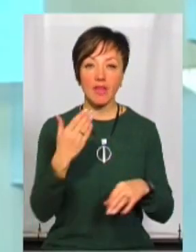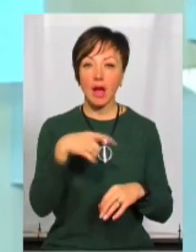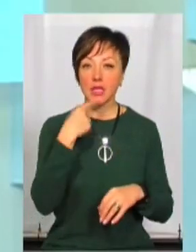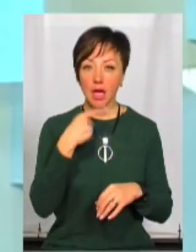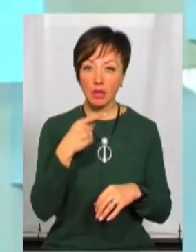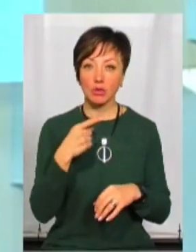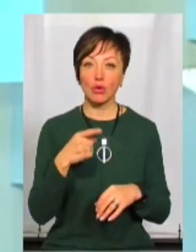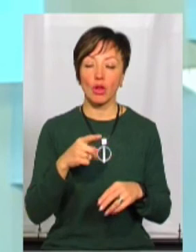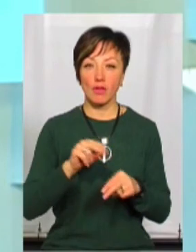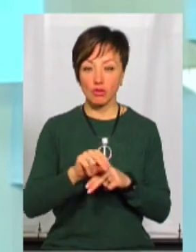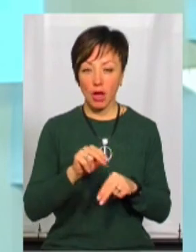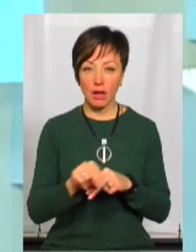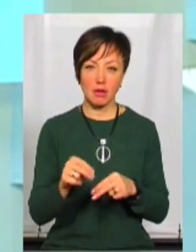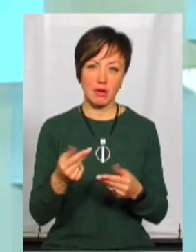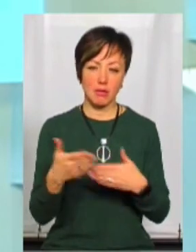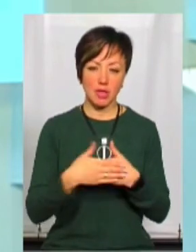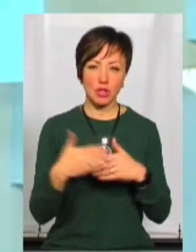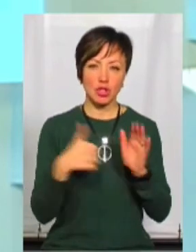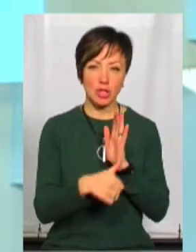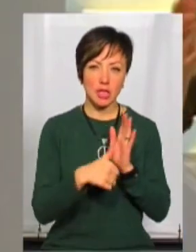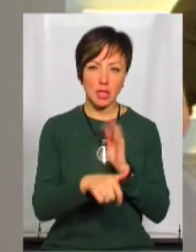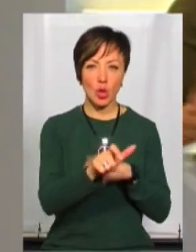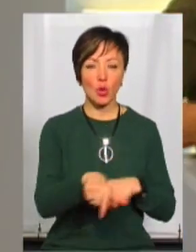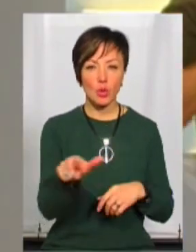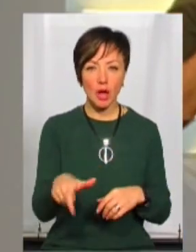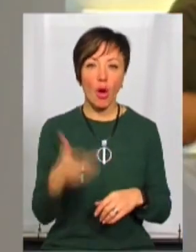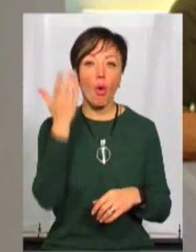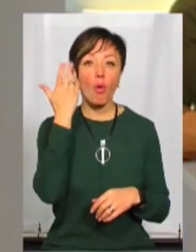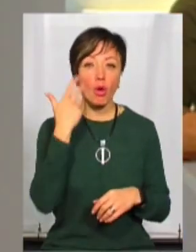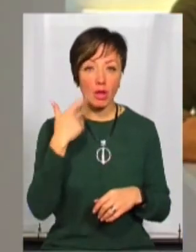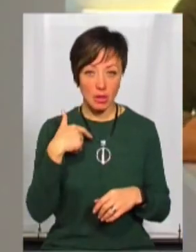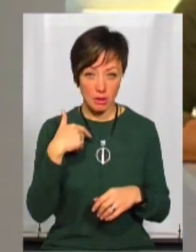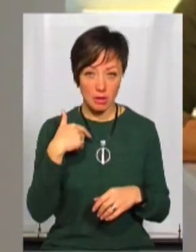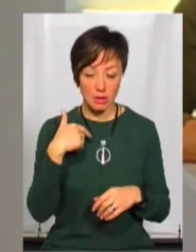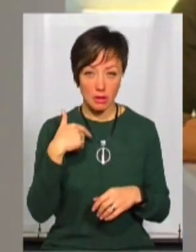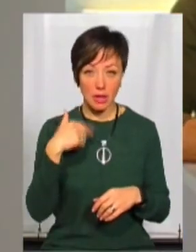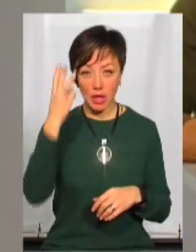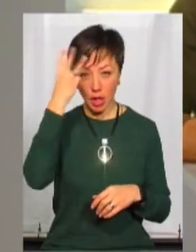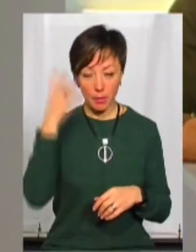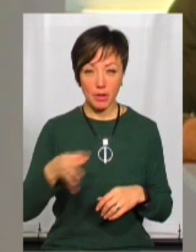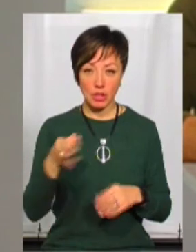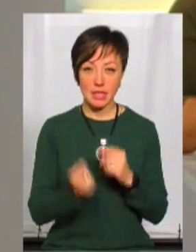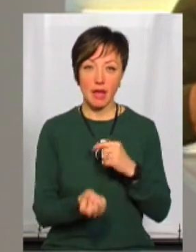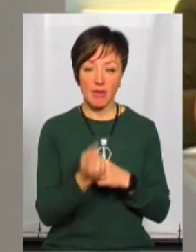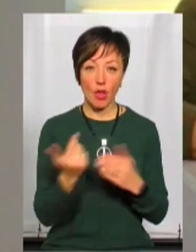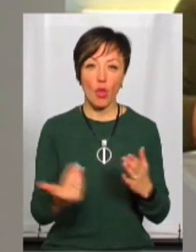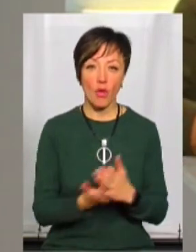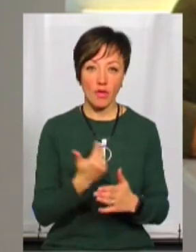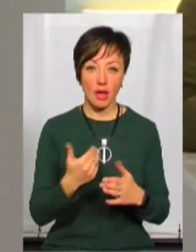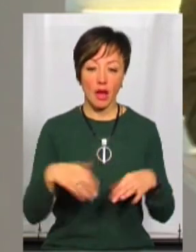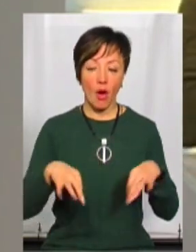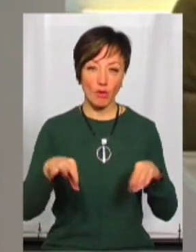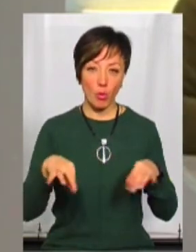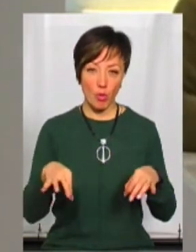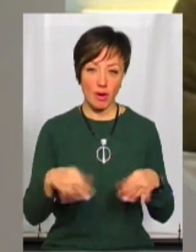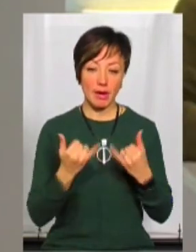казали, що проходить навчання там близько 60 людей. От коли на Хмельниччині з'являться нові колеса